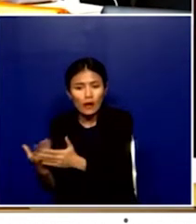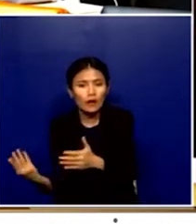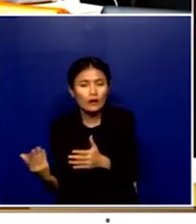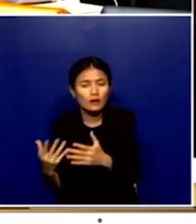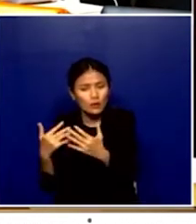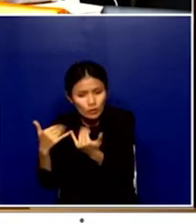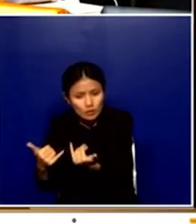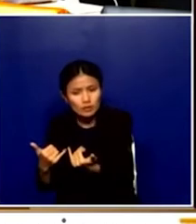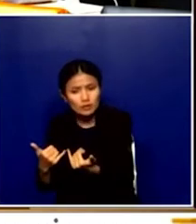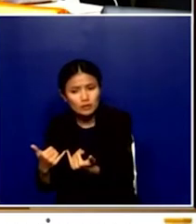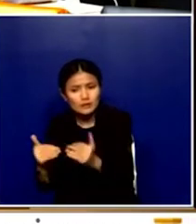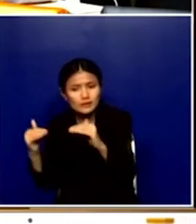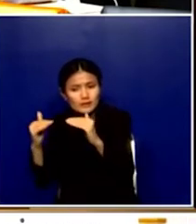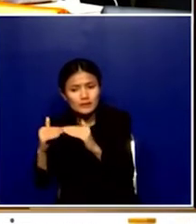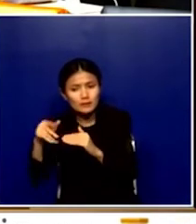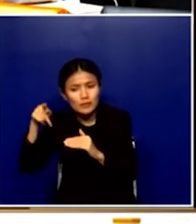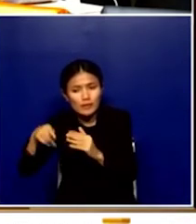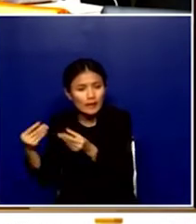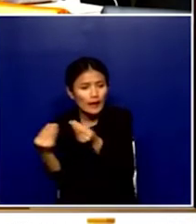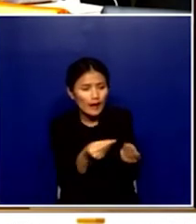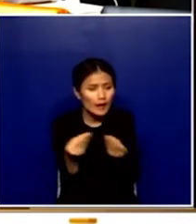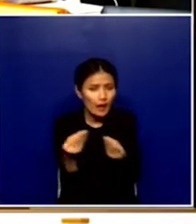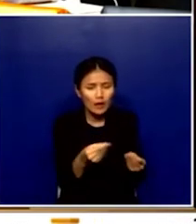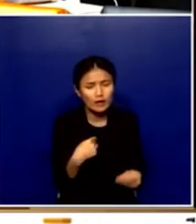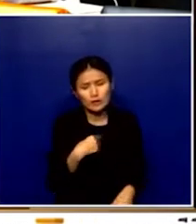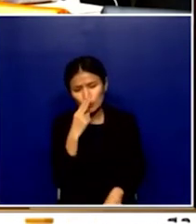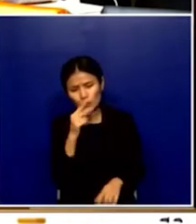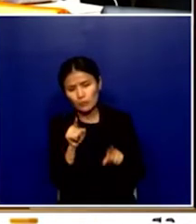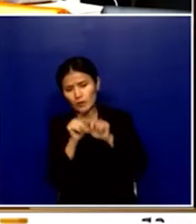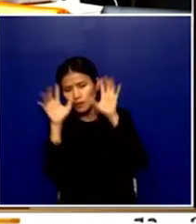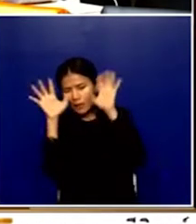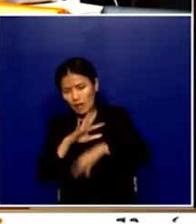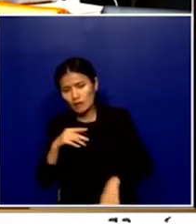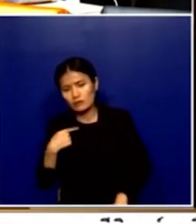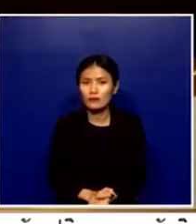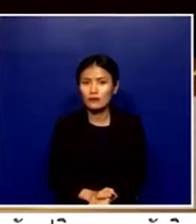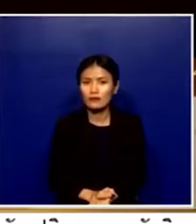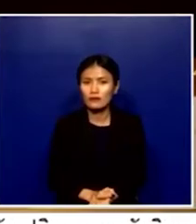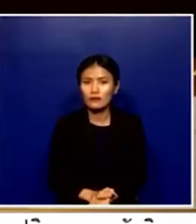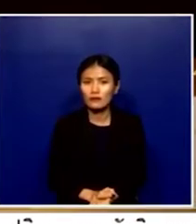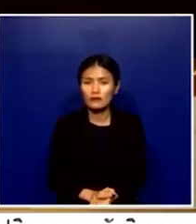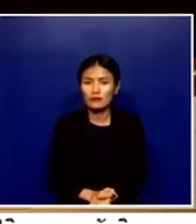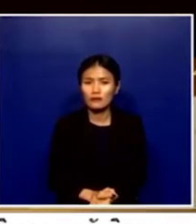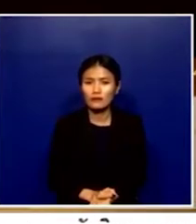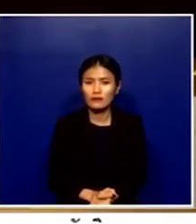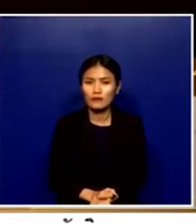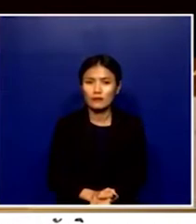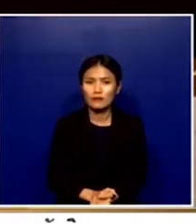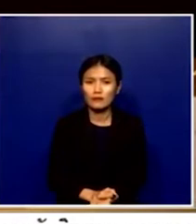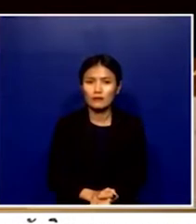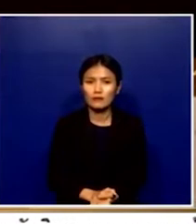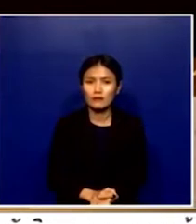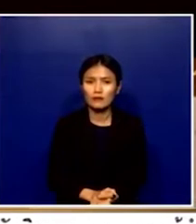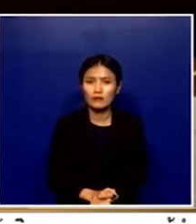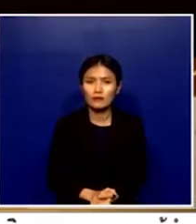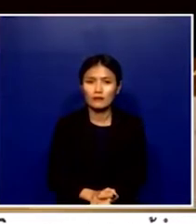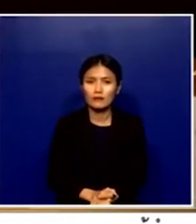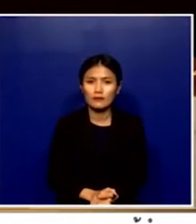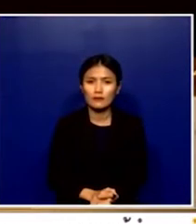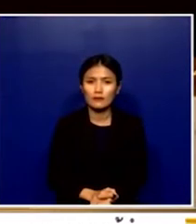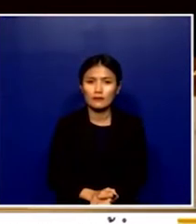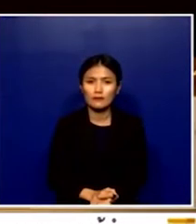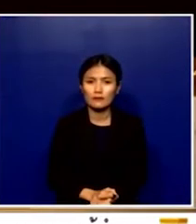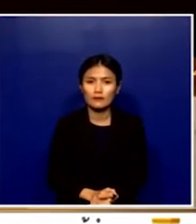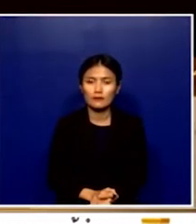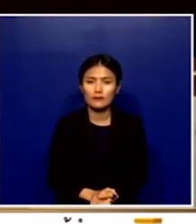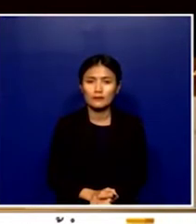านได้รบจากกองทัพจัดกาเป็นผลประโยชน์อื่นทำให้การในสไลด์นั้น